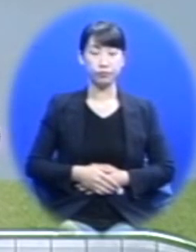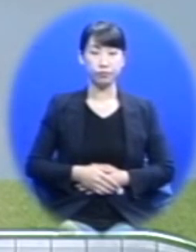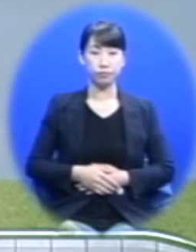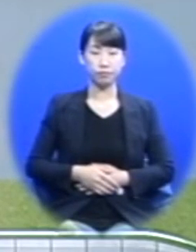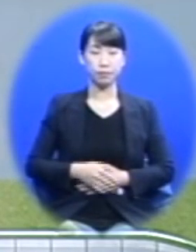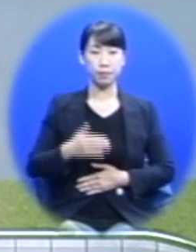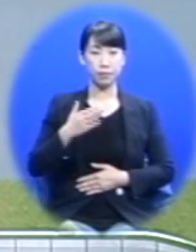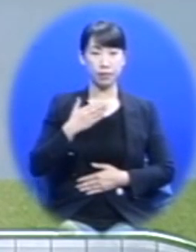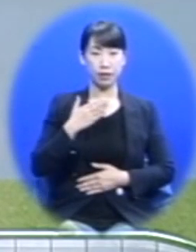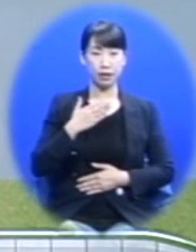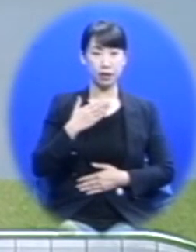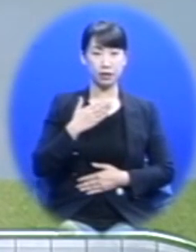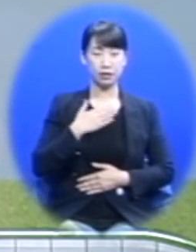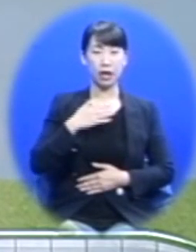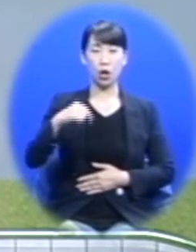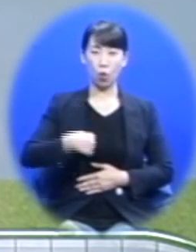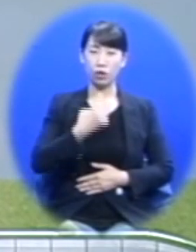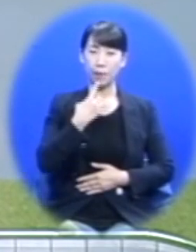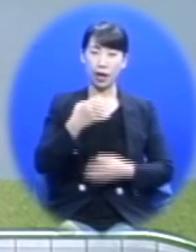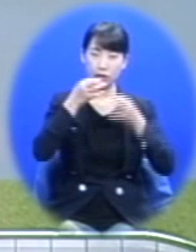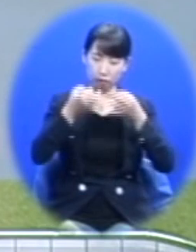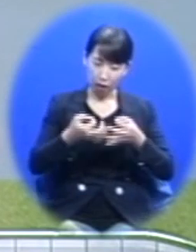자기 자신만 지금 절망하는 거죠.